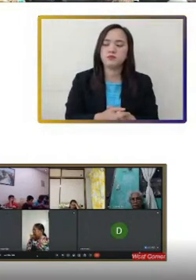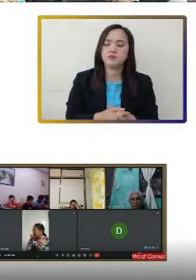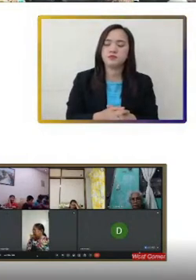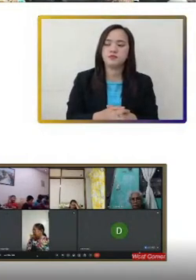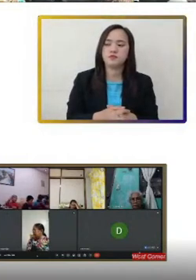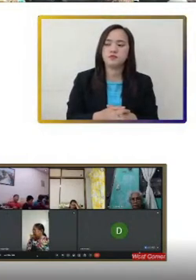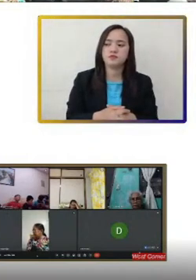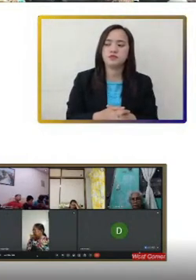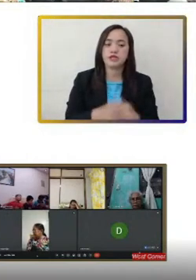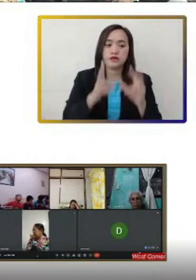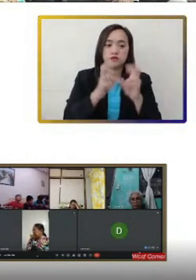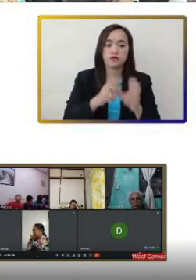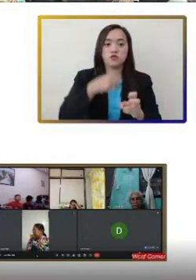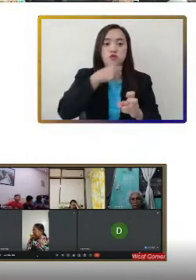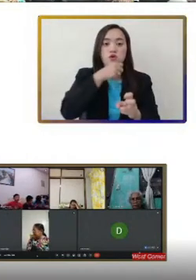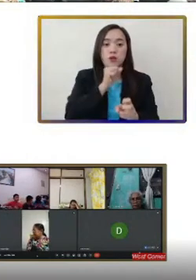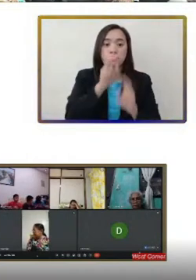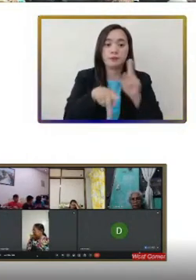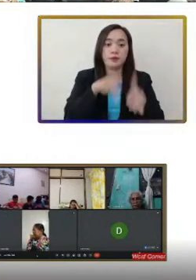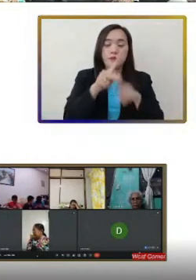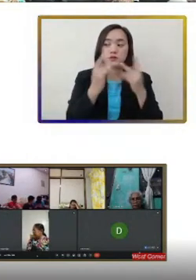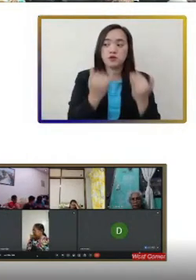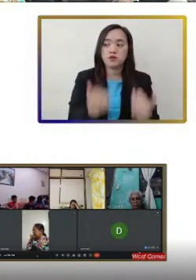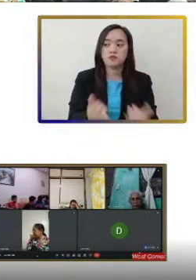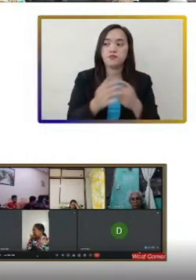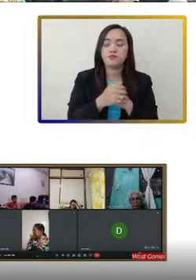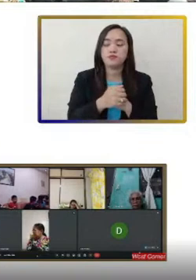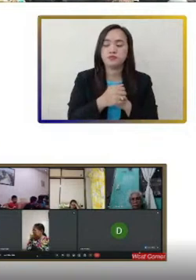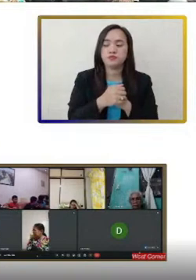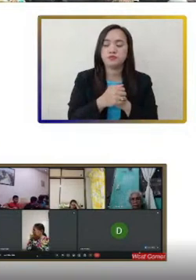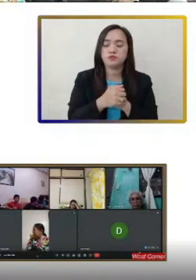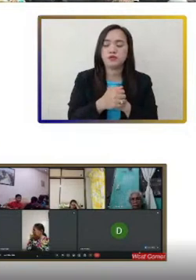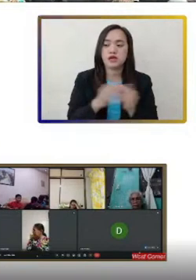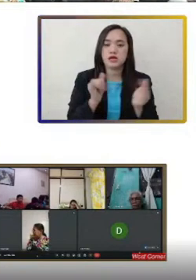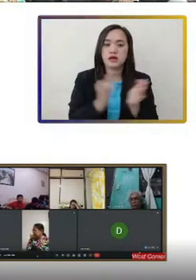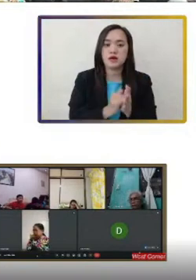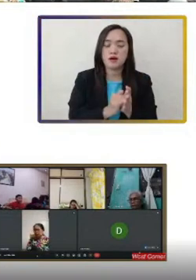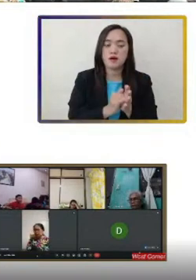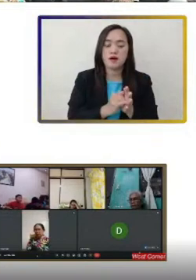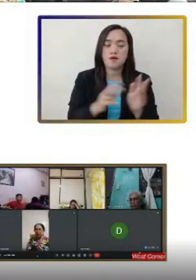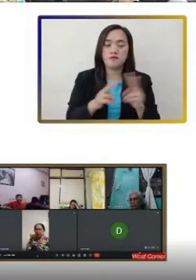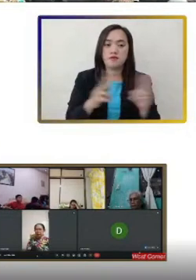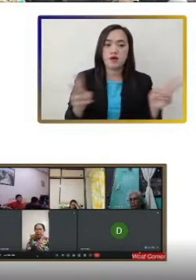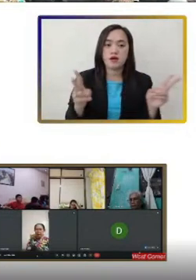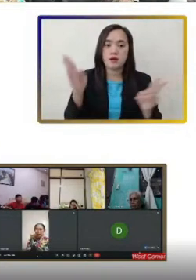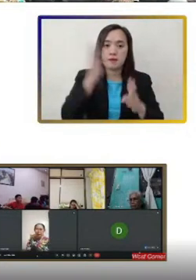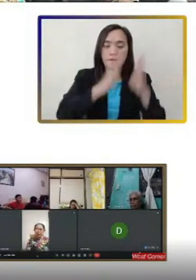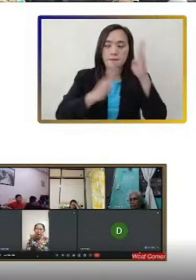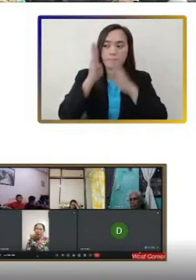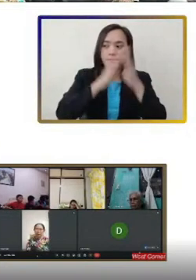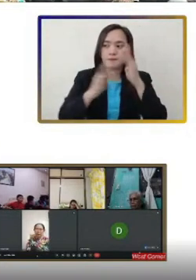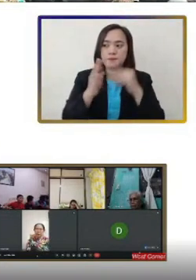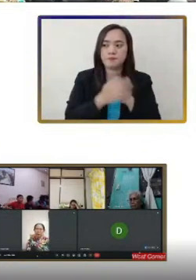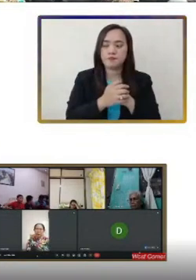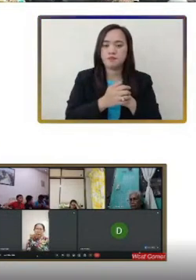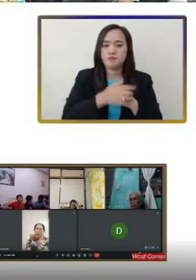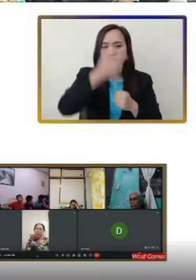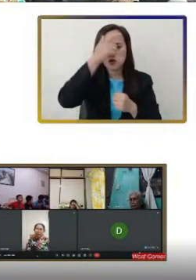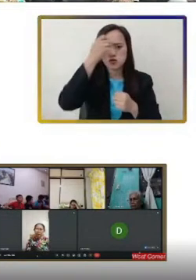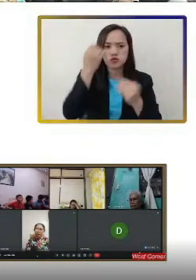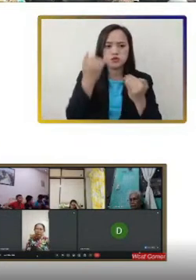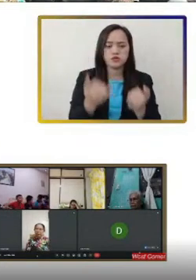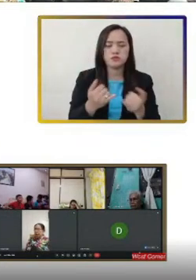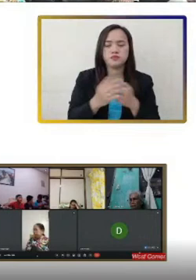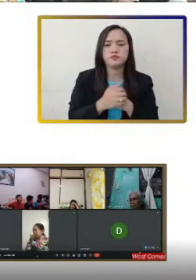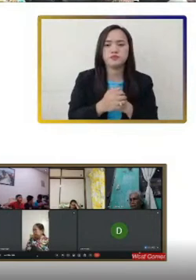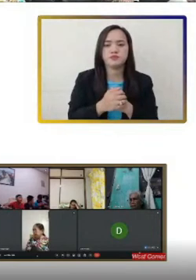tayo mga adults ngayon, karamihan sa atin, yan ang problema natin. Bakit? Naunahan tayo ng mundo. Pero itong